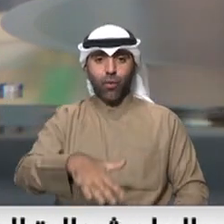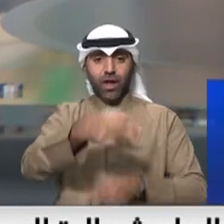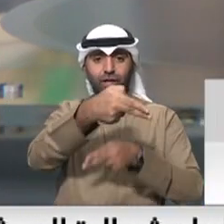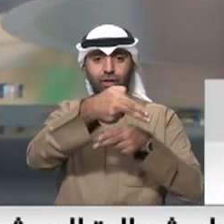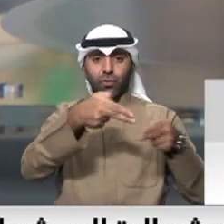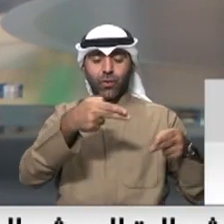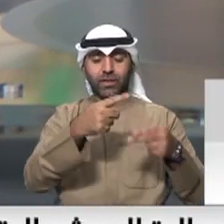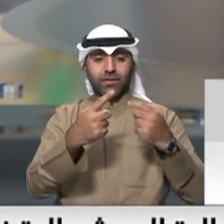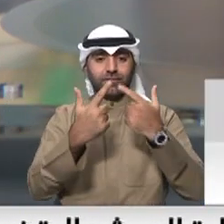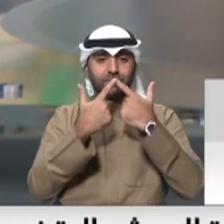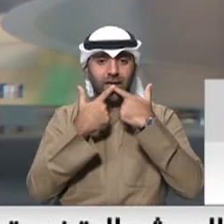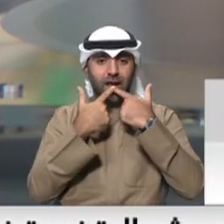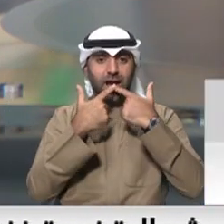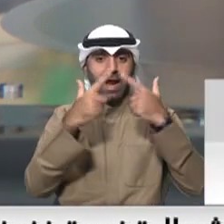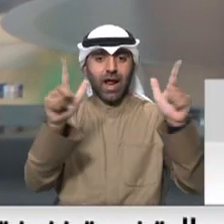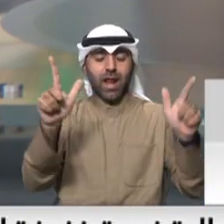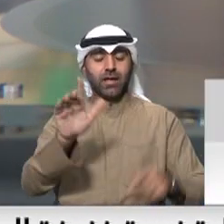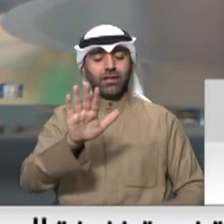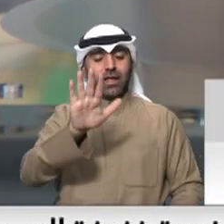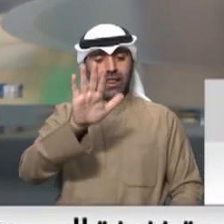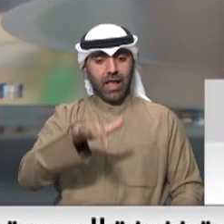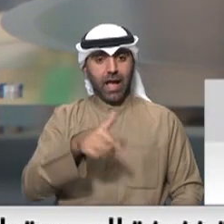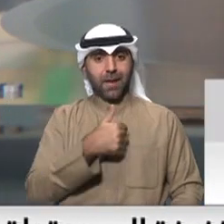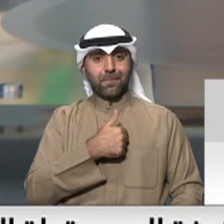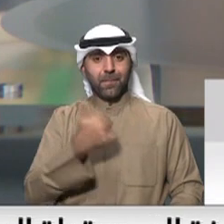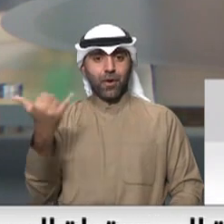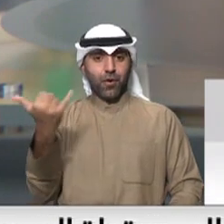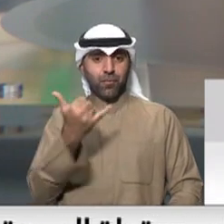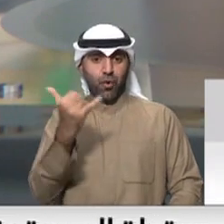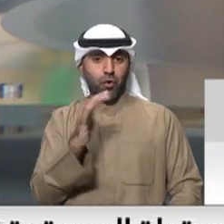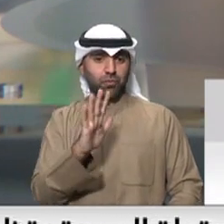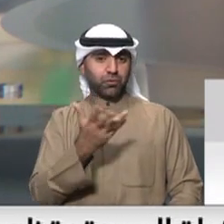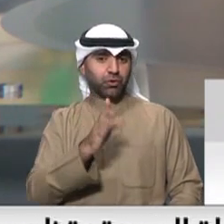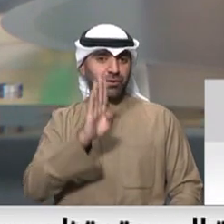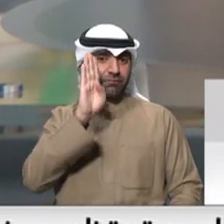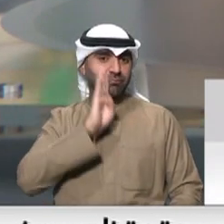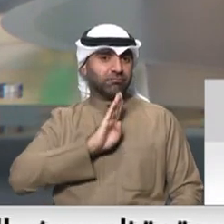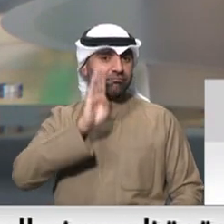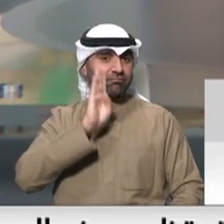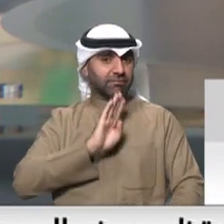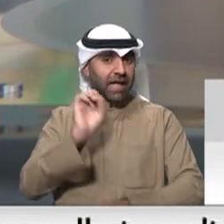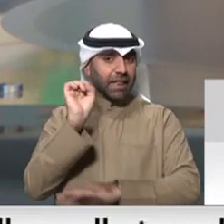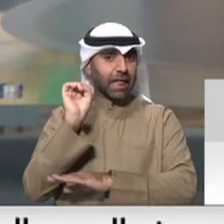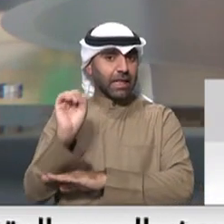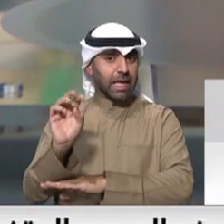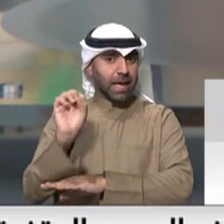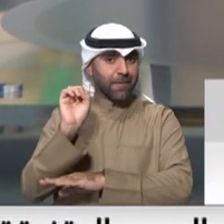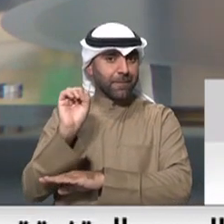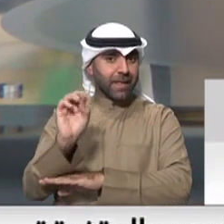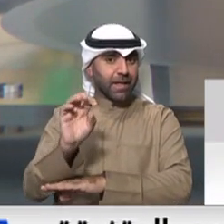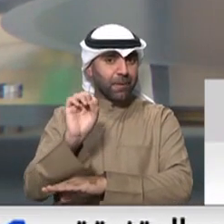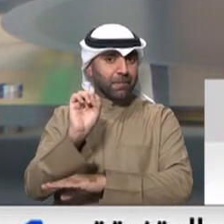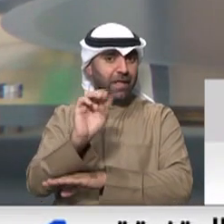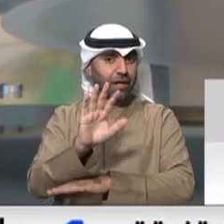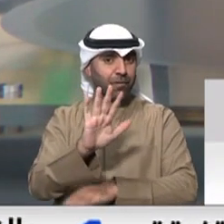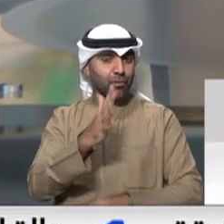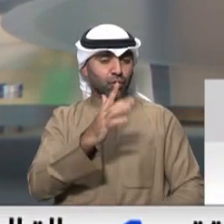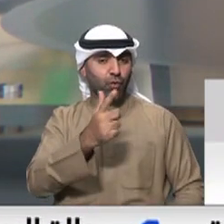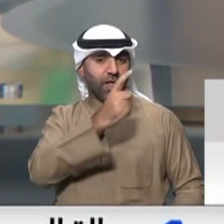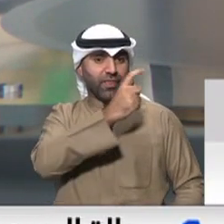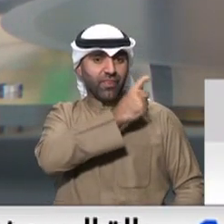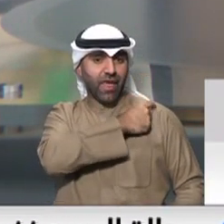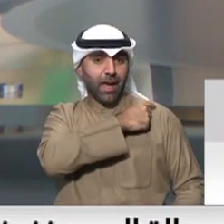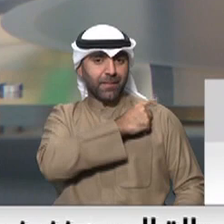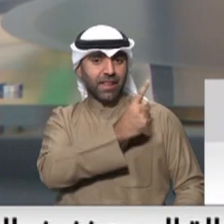أداء رسالتها الوطنية السامية جيلا بعد جيل، باعتبارها اللبنة الأساسية في